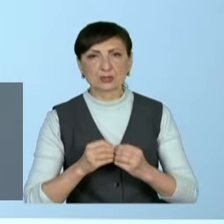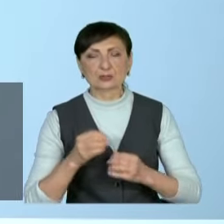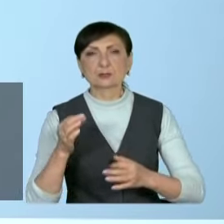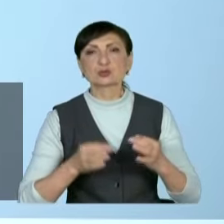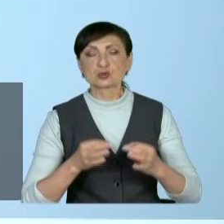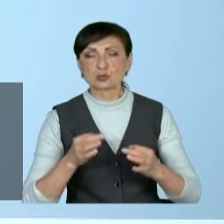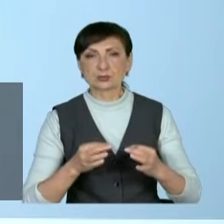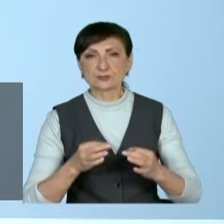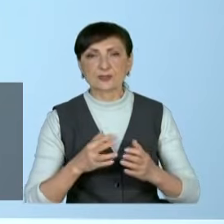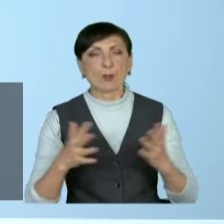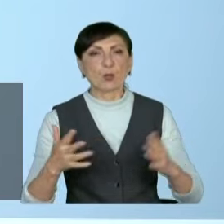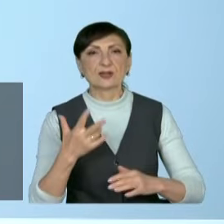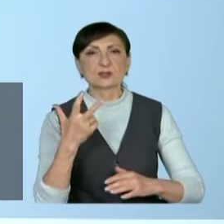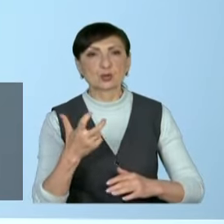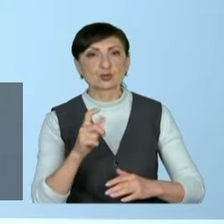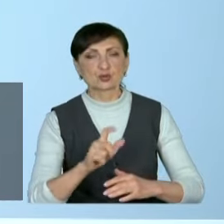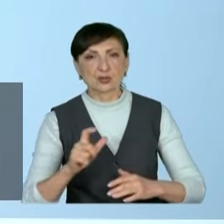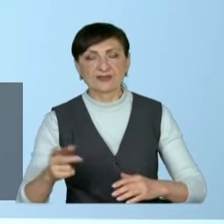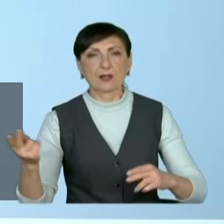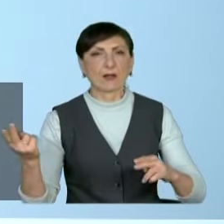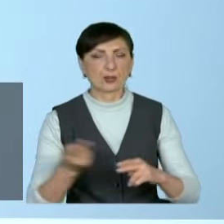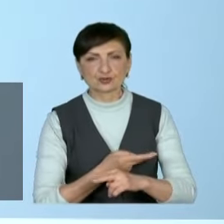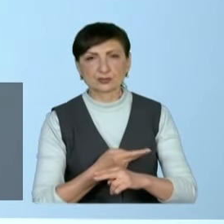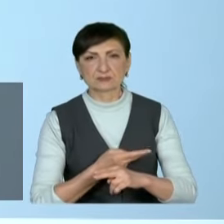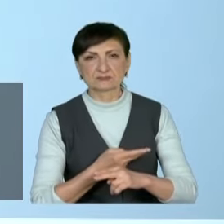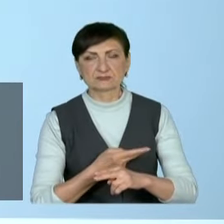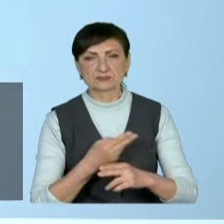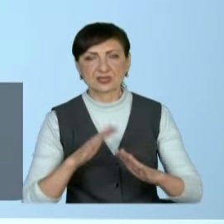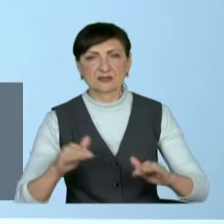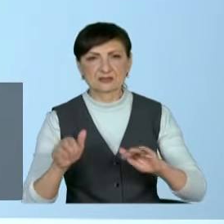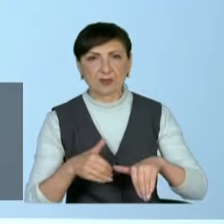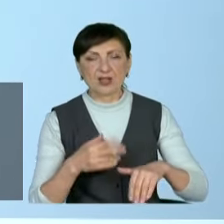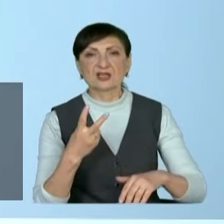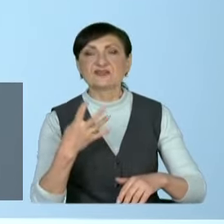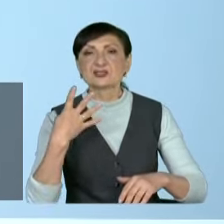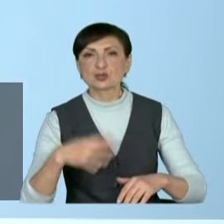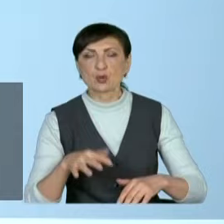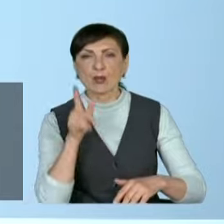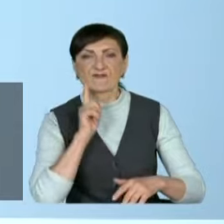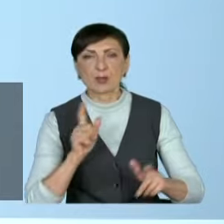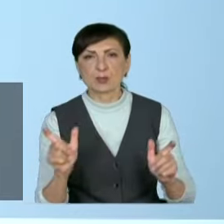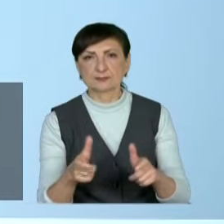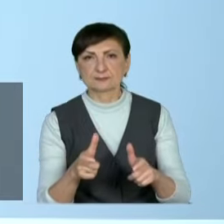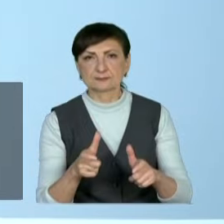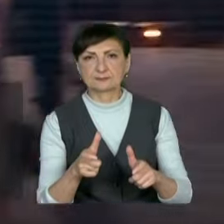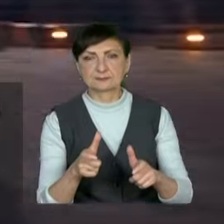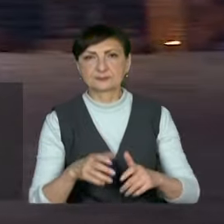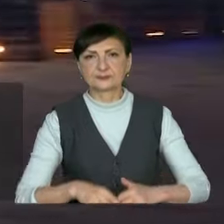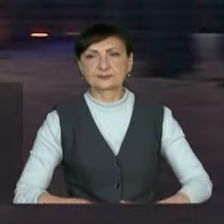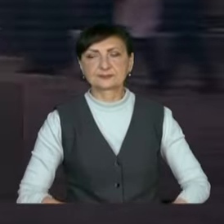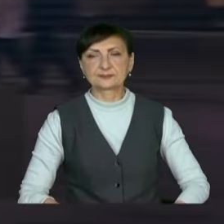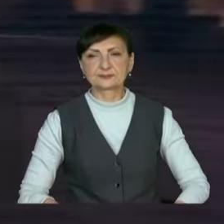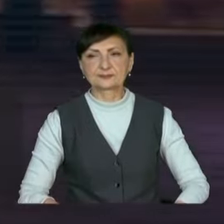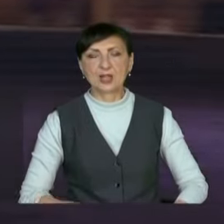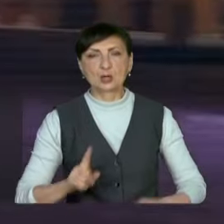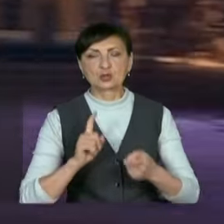судами более 300 лиц лишено и 240 ограничено в родительских правах.